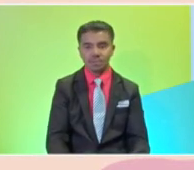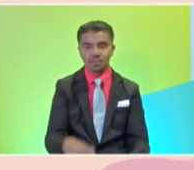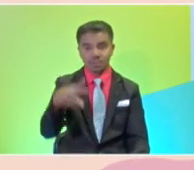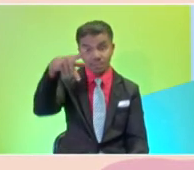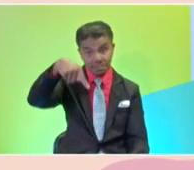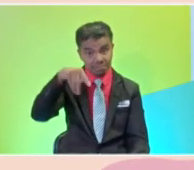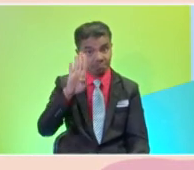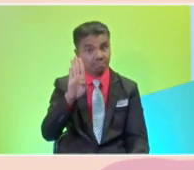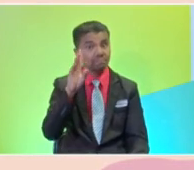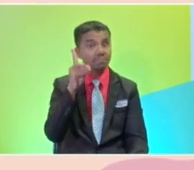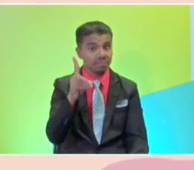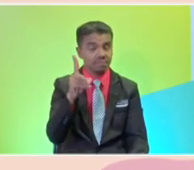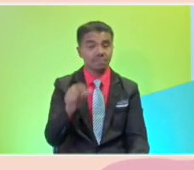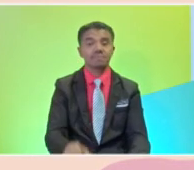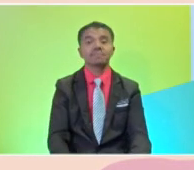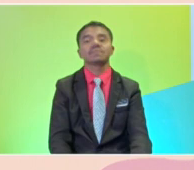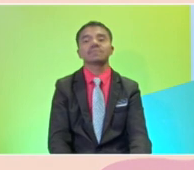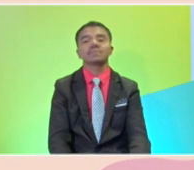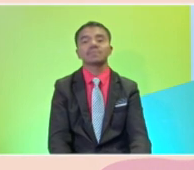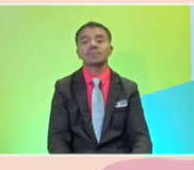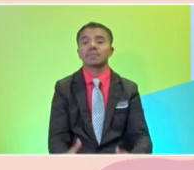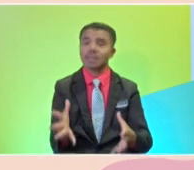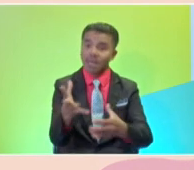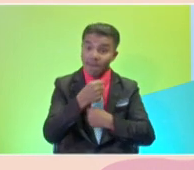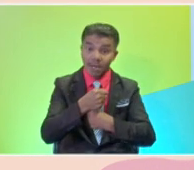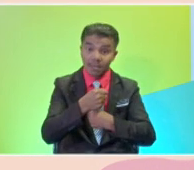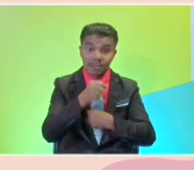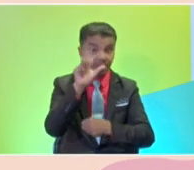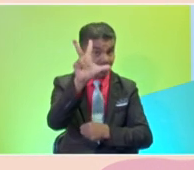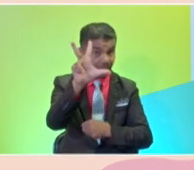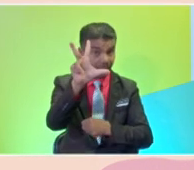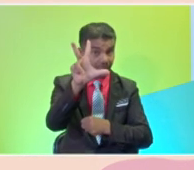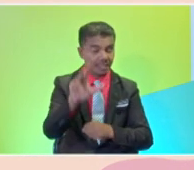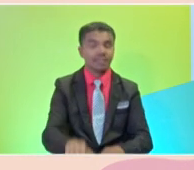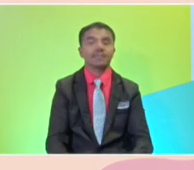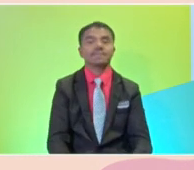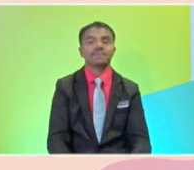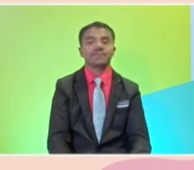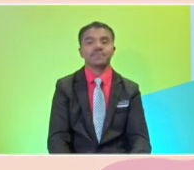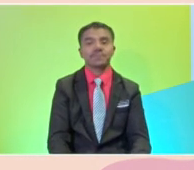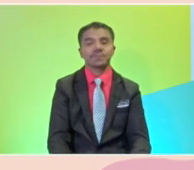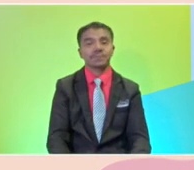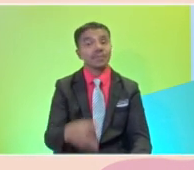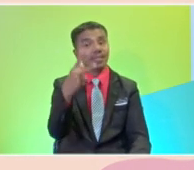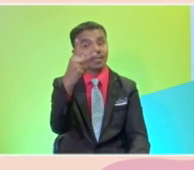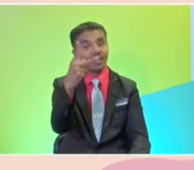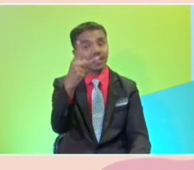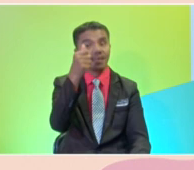perkbangan meluruh ini pula akan dapat ditaksir berdasarkan tiga aspek penting kap apa tu Aiman kap